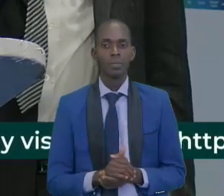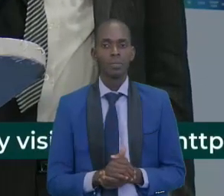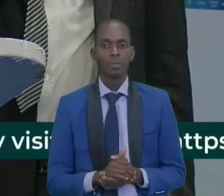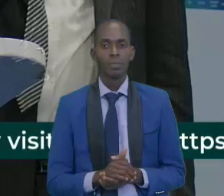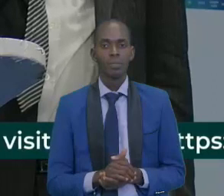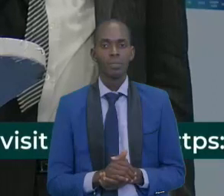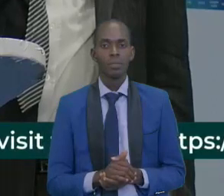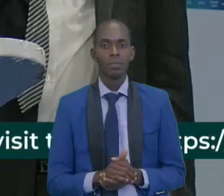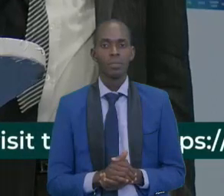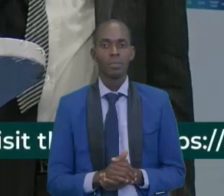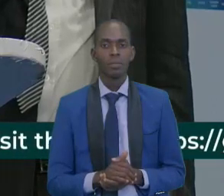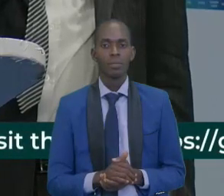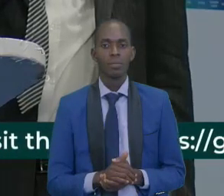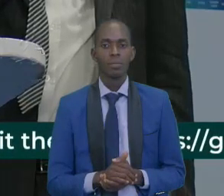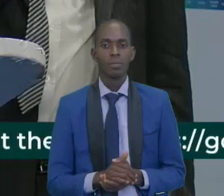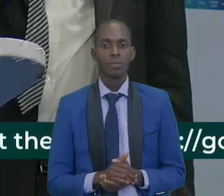Si vous nous suivez